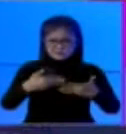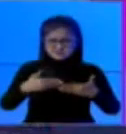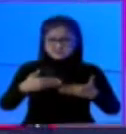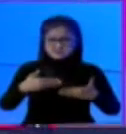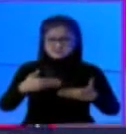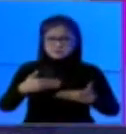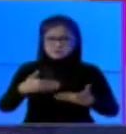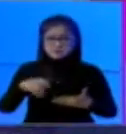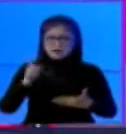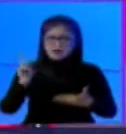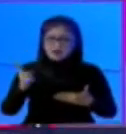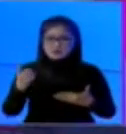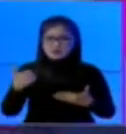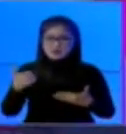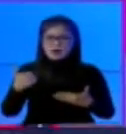ada